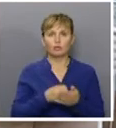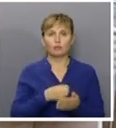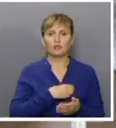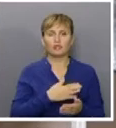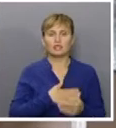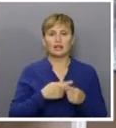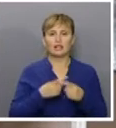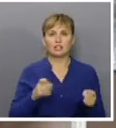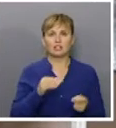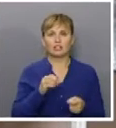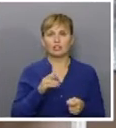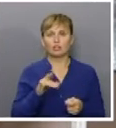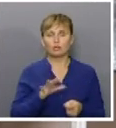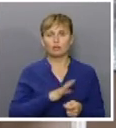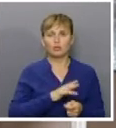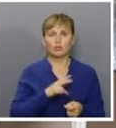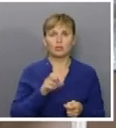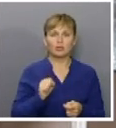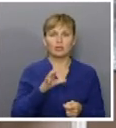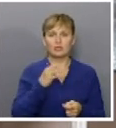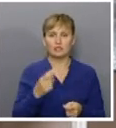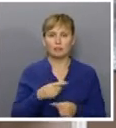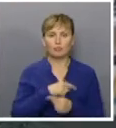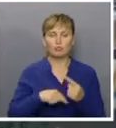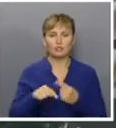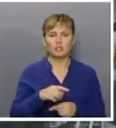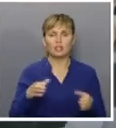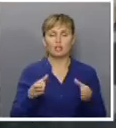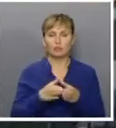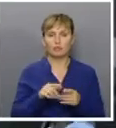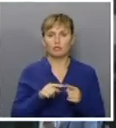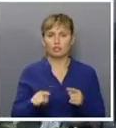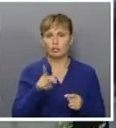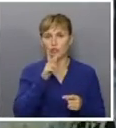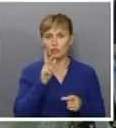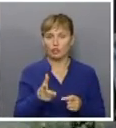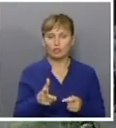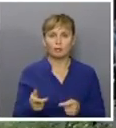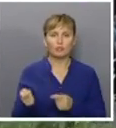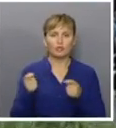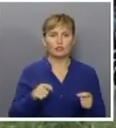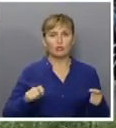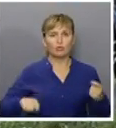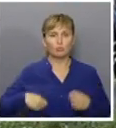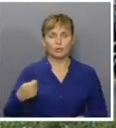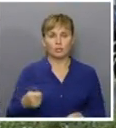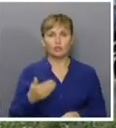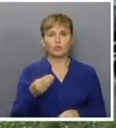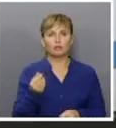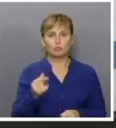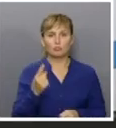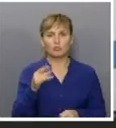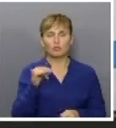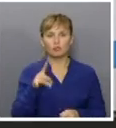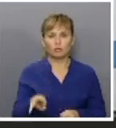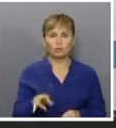приватизации гостиница «ЖИТИСУ» состояла на балансе социально-предпринимательской корпорации и в течение 3 лет приносила убытки. Их сумма на 1 июня